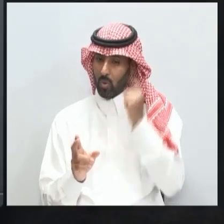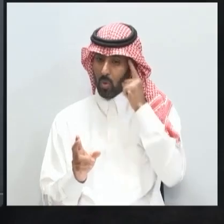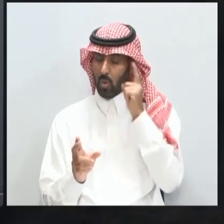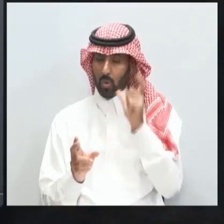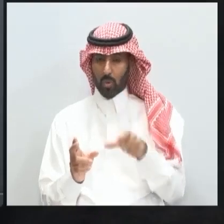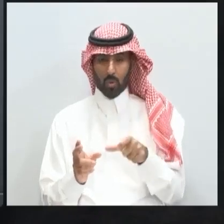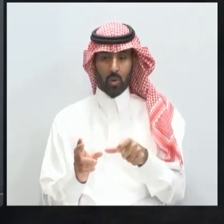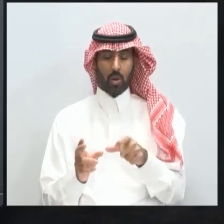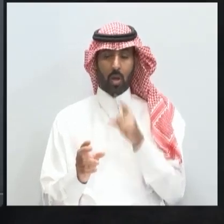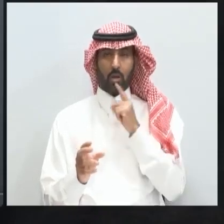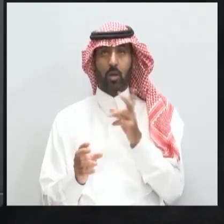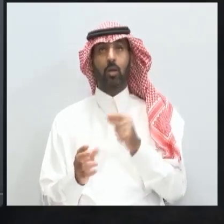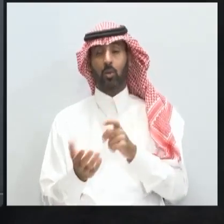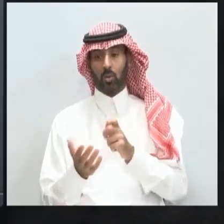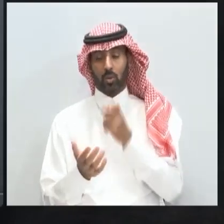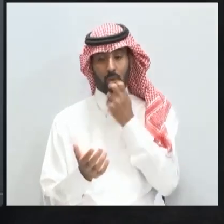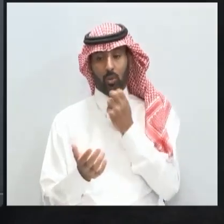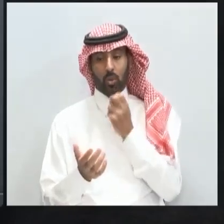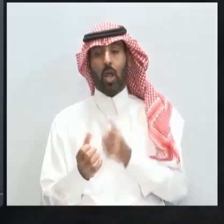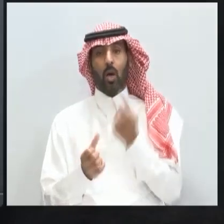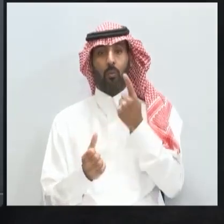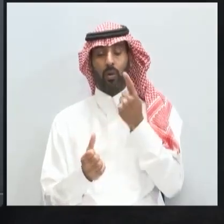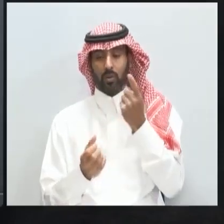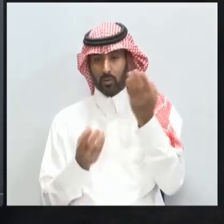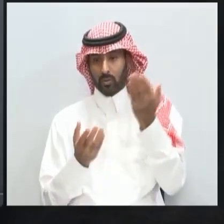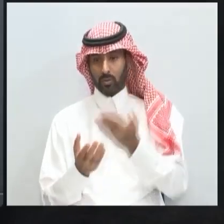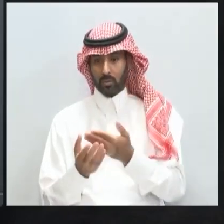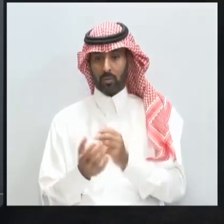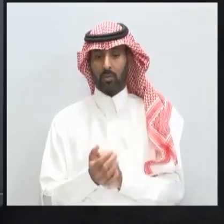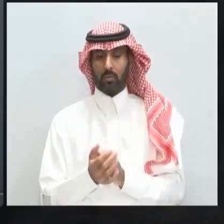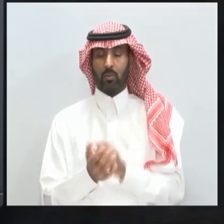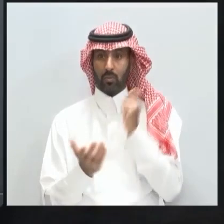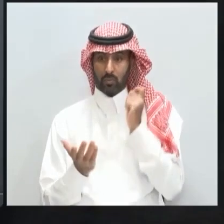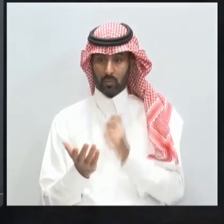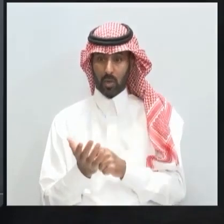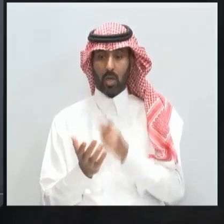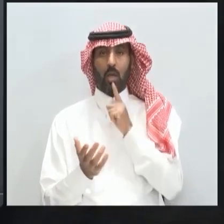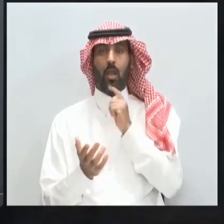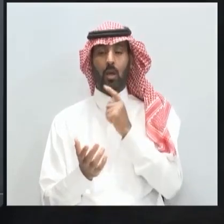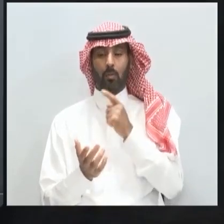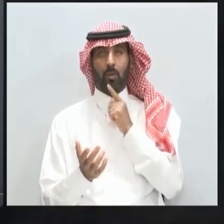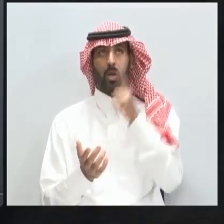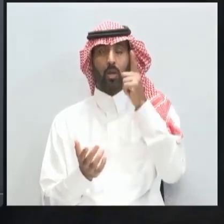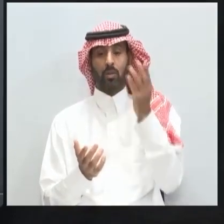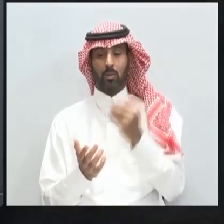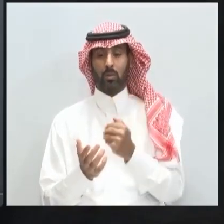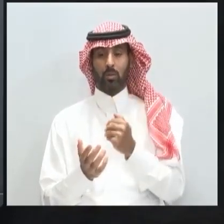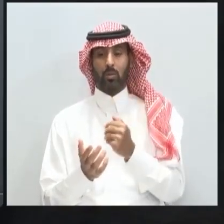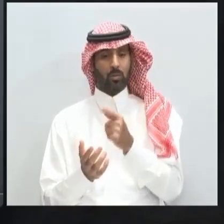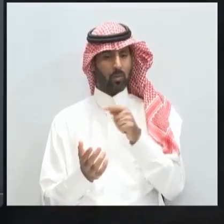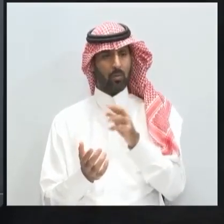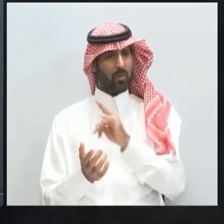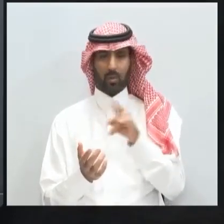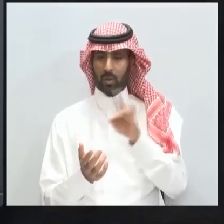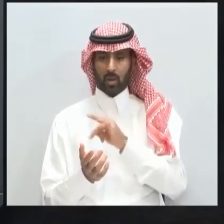فالقران الكريم لا شك انه المصدر الاول كلام الله جل وعلا لا ياتيه الباطل من بين